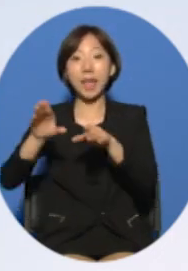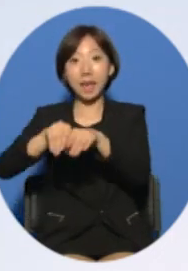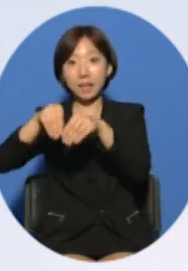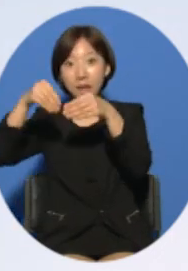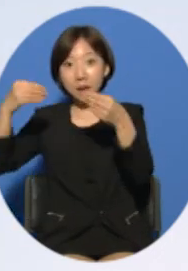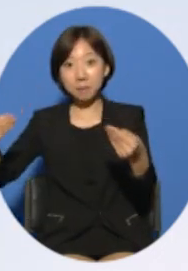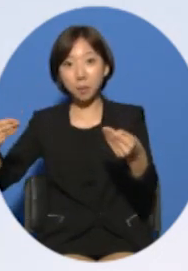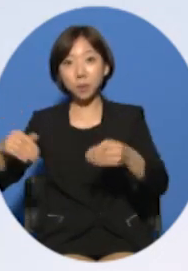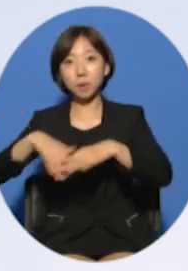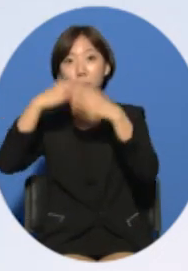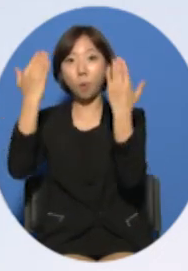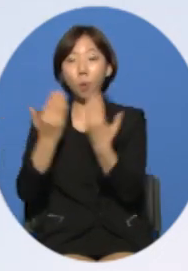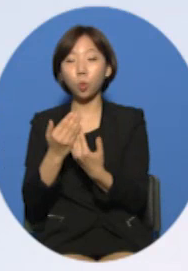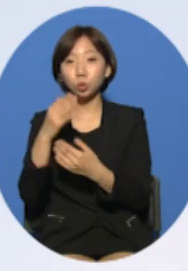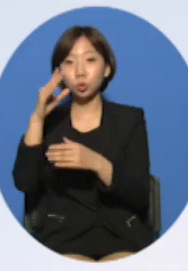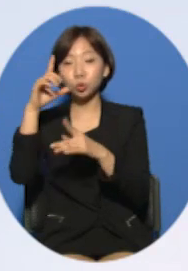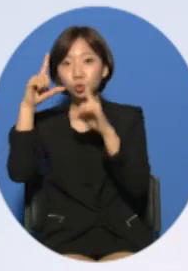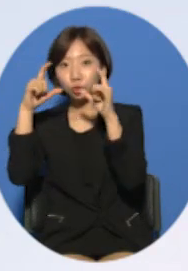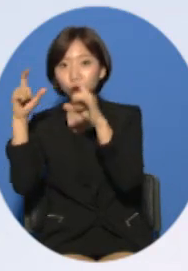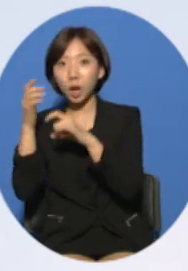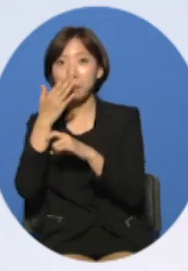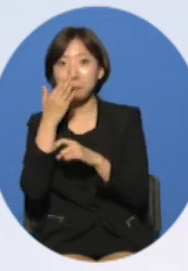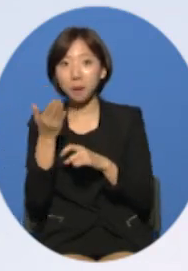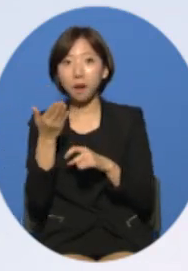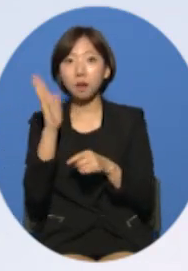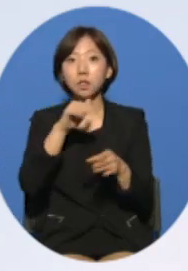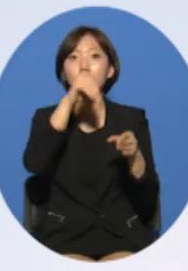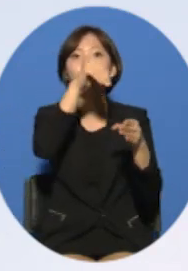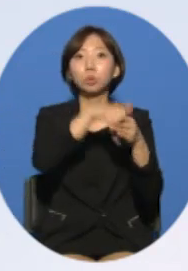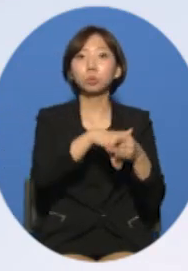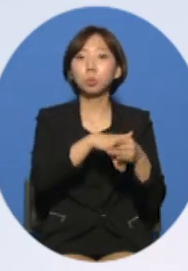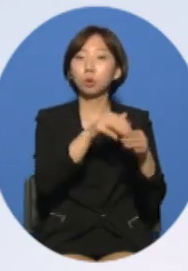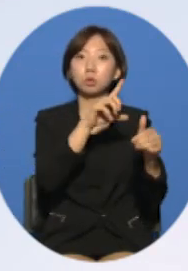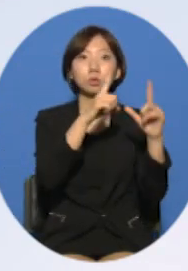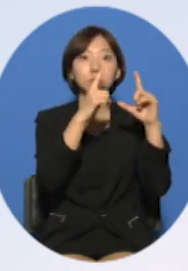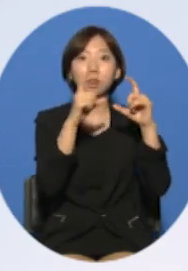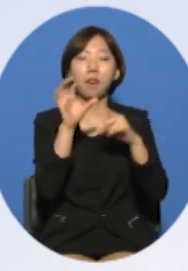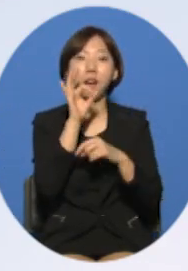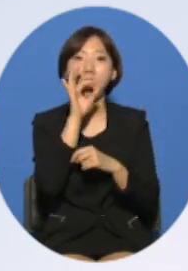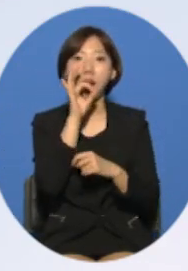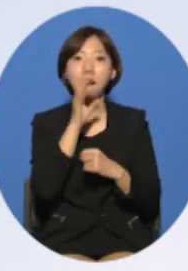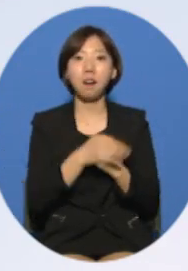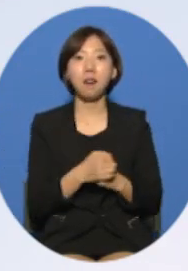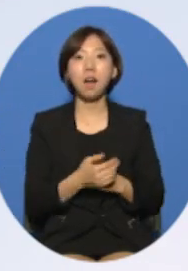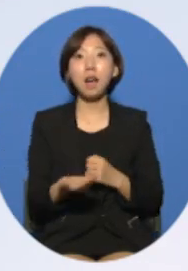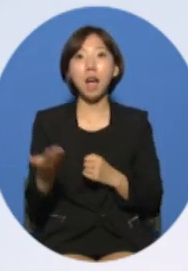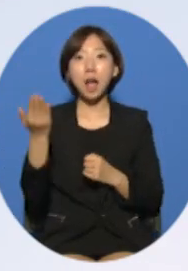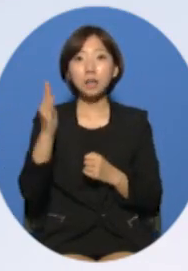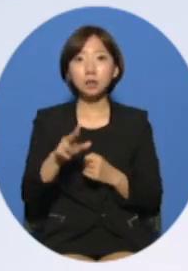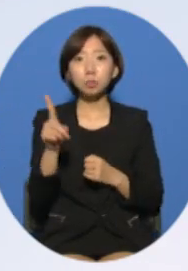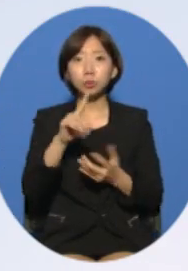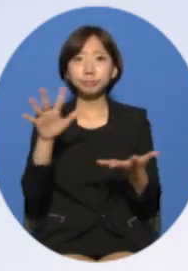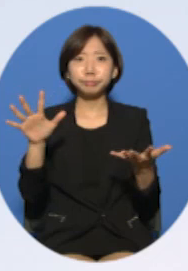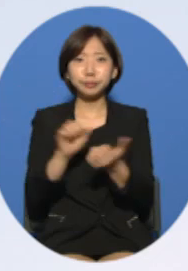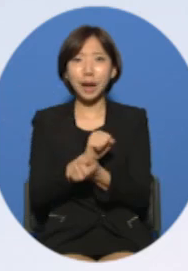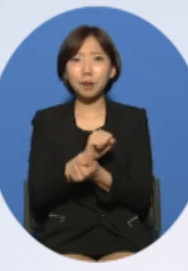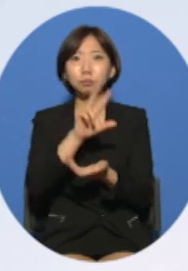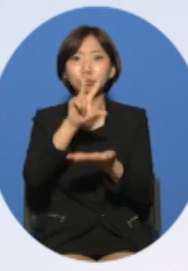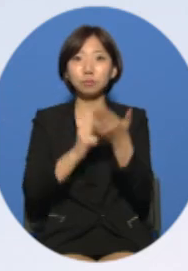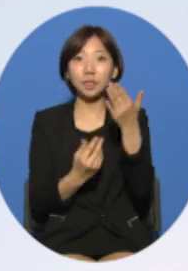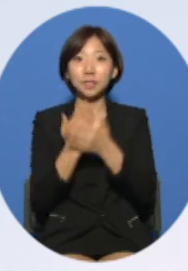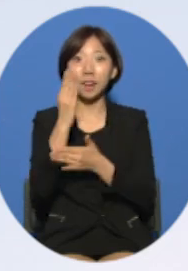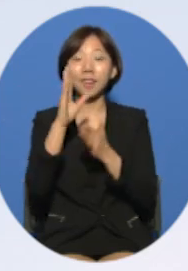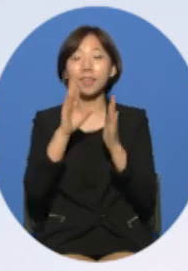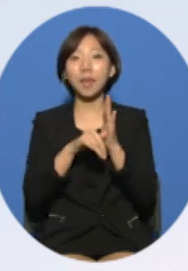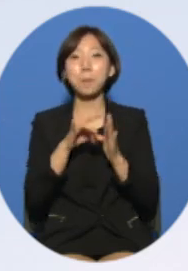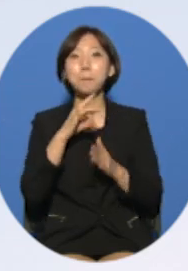예. 투표소에서는 촬영을 할 수 없습니다. 단 사건 사고가 일어났을 때만 네. 촬영이 가능하다는 것을 아하.